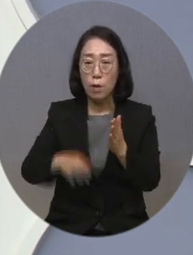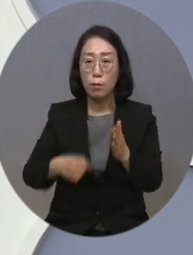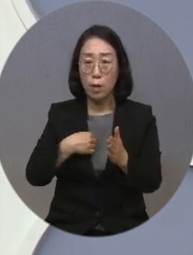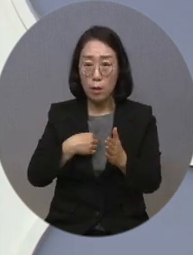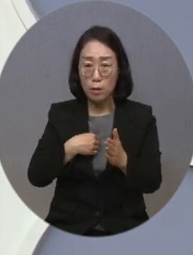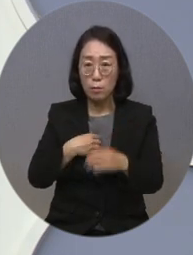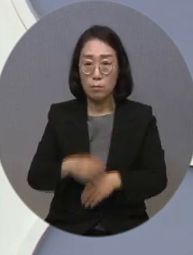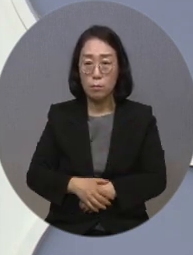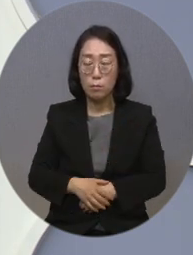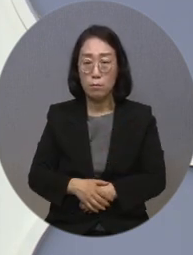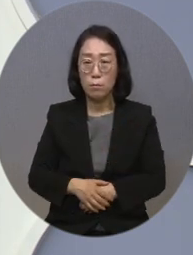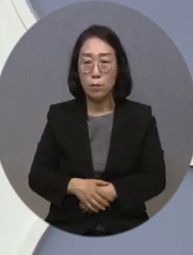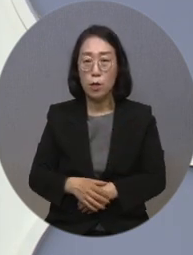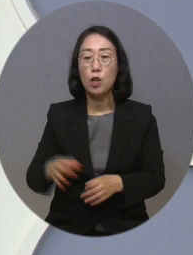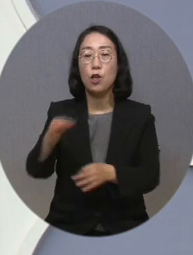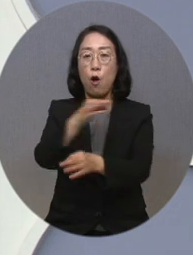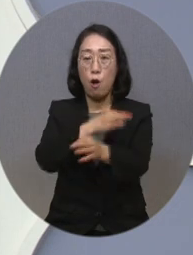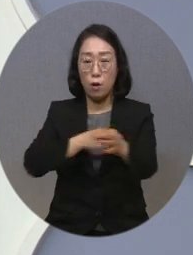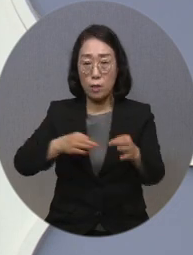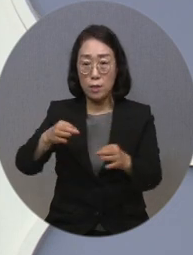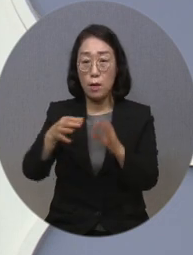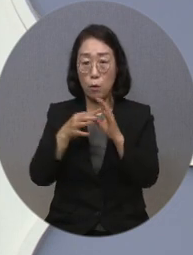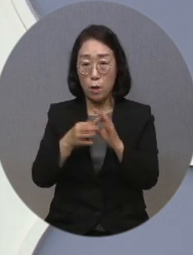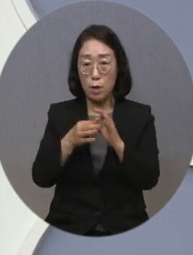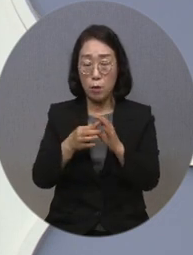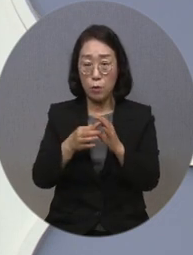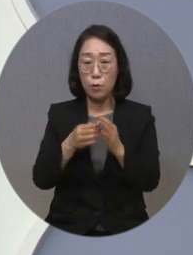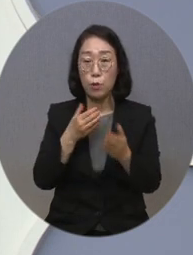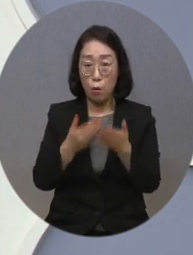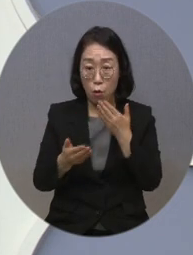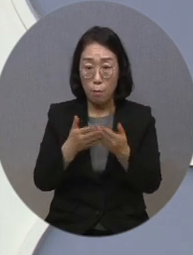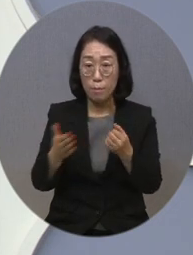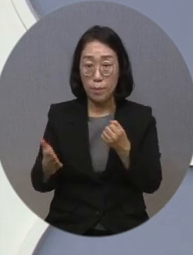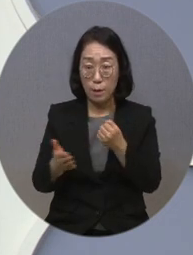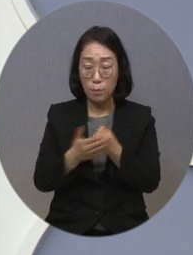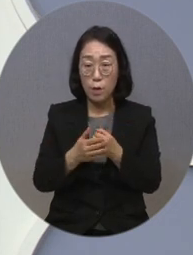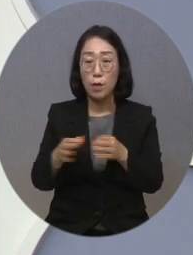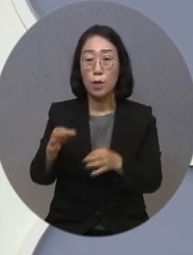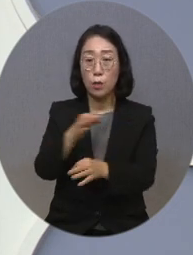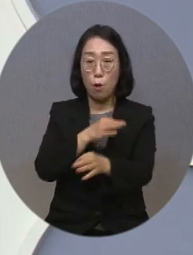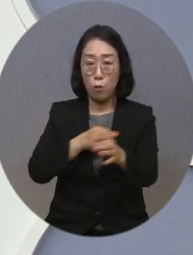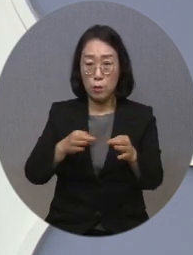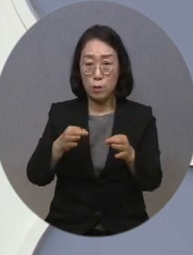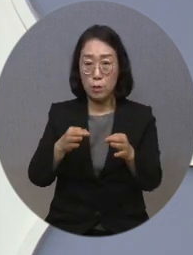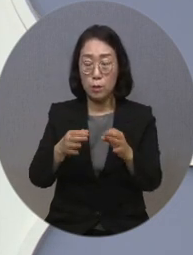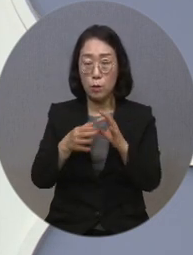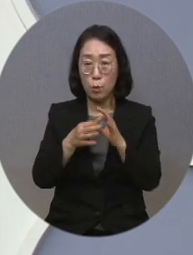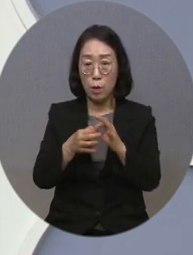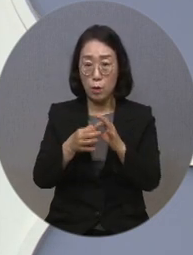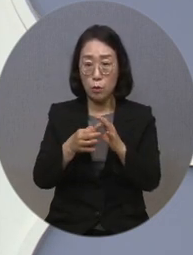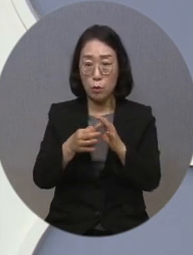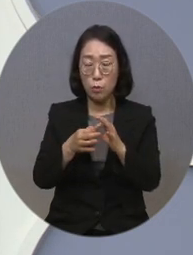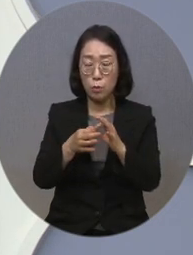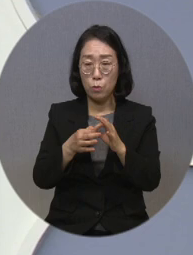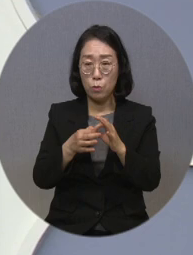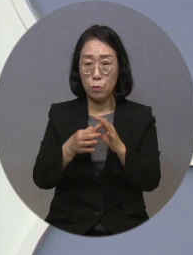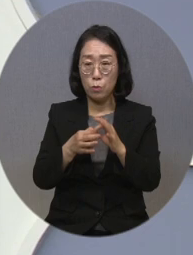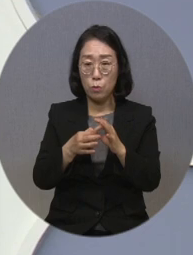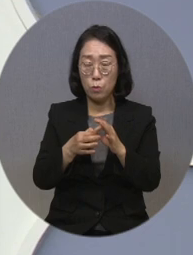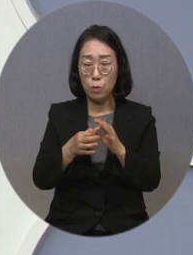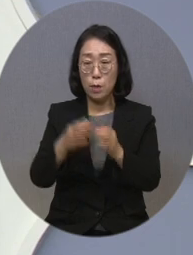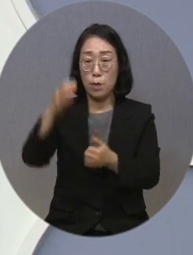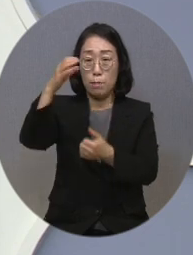하다 보니까 백그라운드가 경제 쪽이다 보니까 저는 이제 경제하는 지사가 제 생각에는 처음 온 게 아닌가 이런